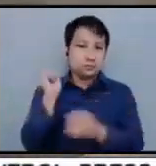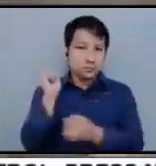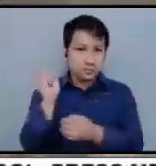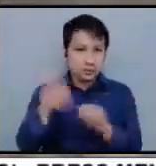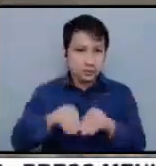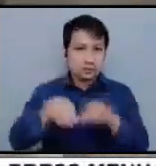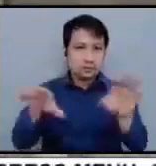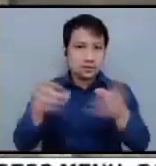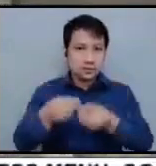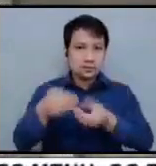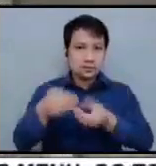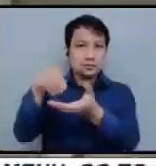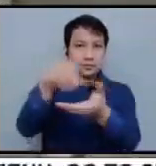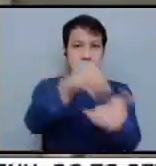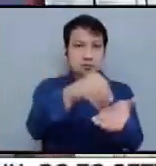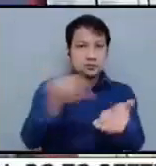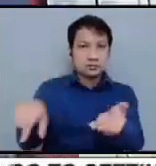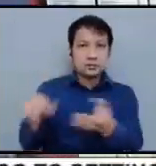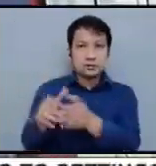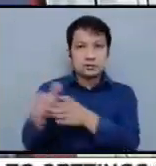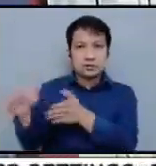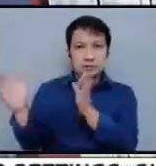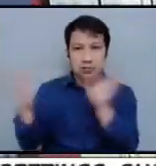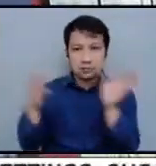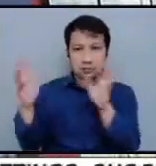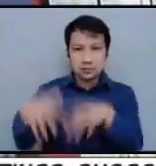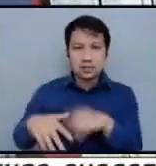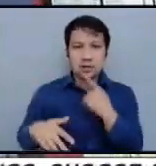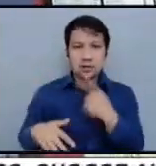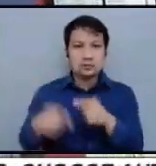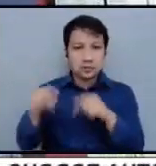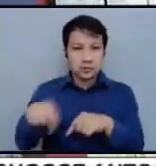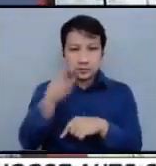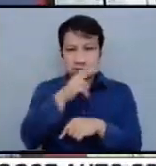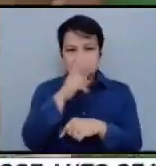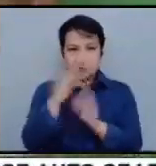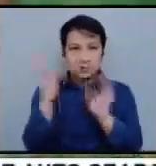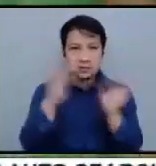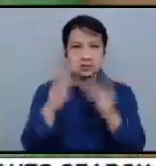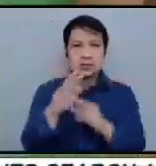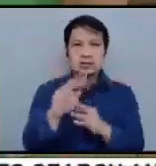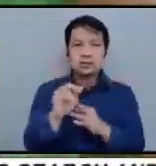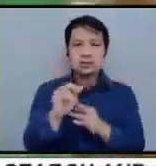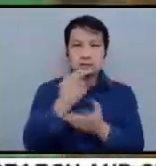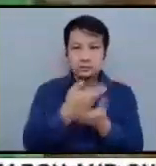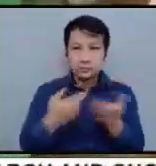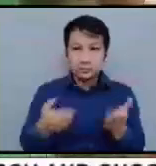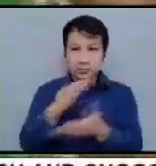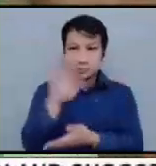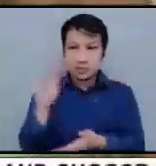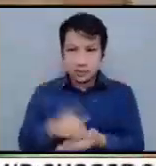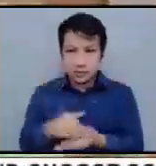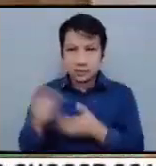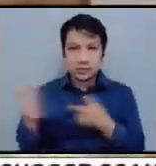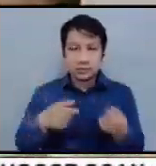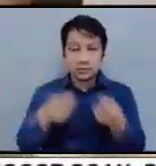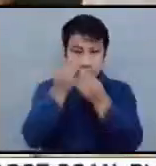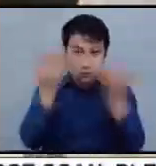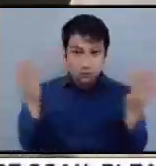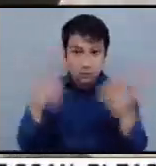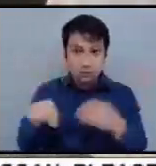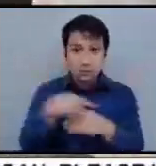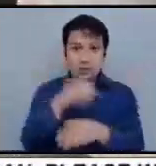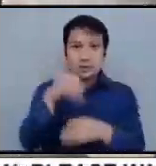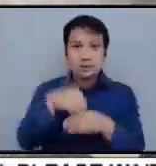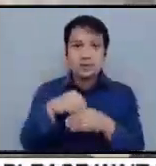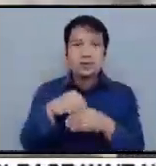mga kagaya nilang pinakaapektado. Dito sa Visayas Disaster Resource Center, ginagawa ang lahat ng mga nasa loob ng family food